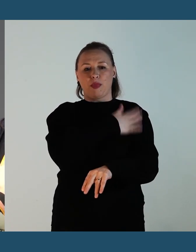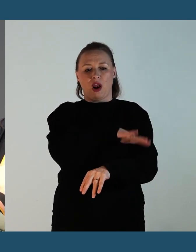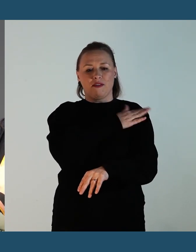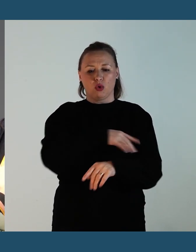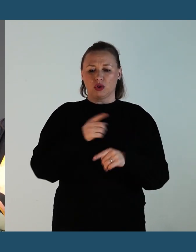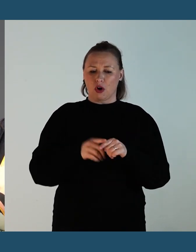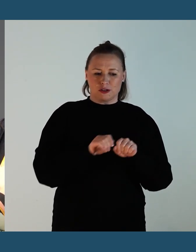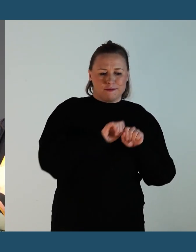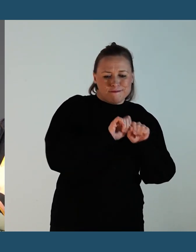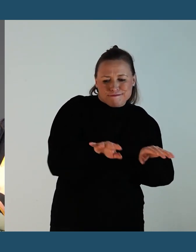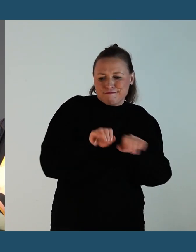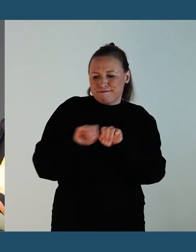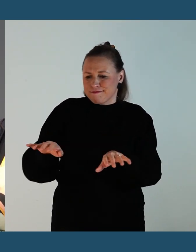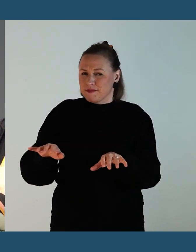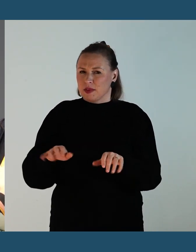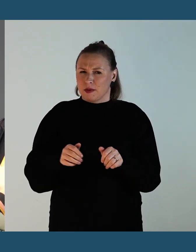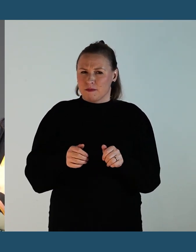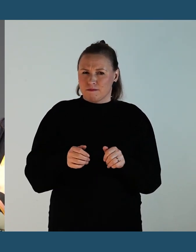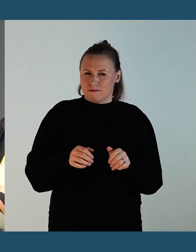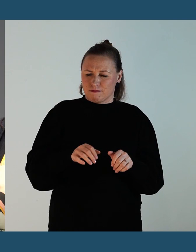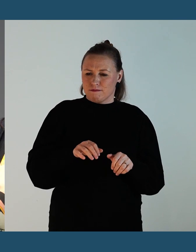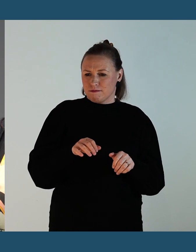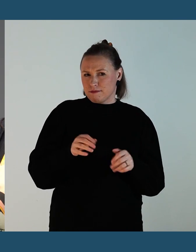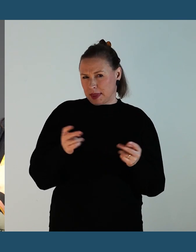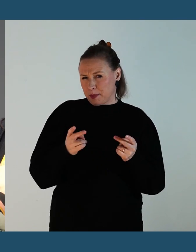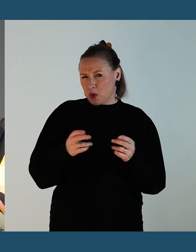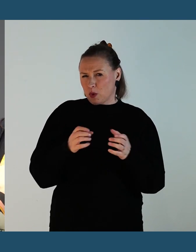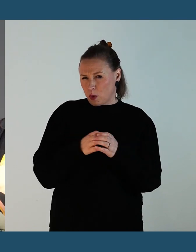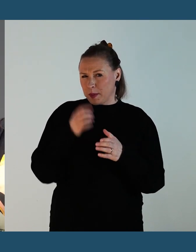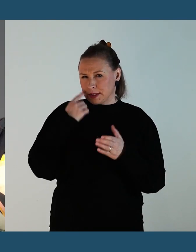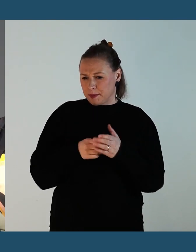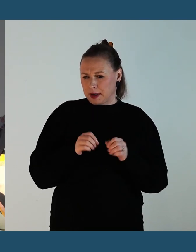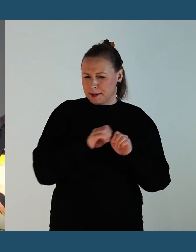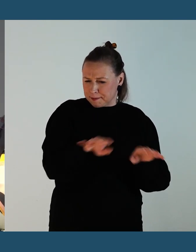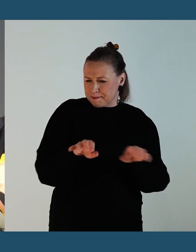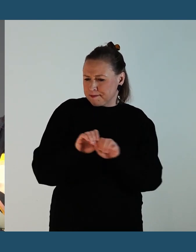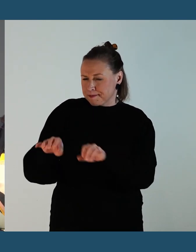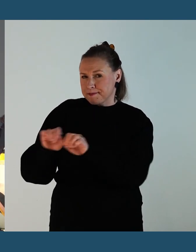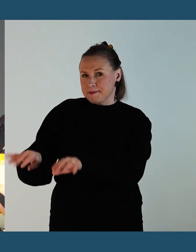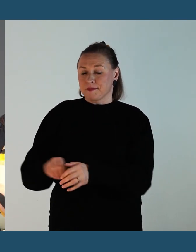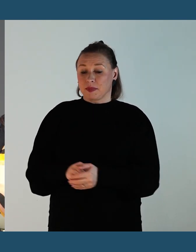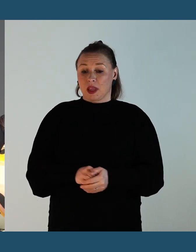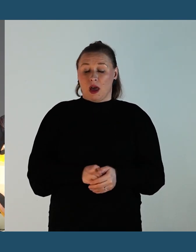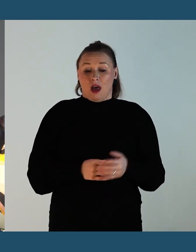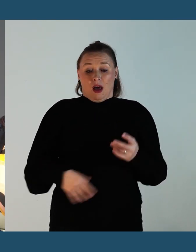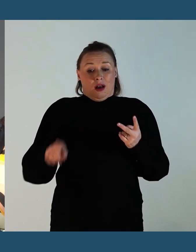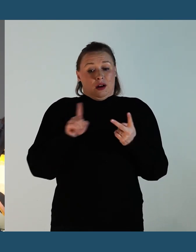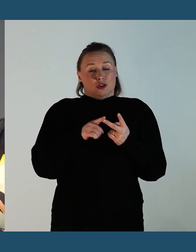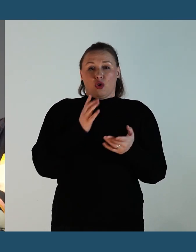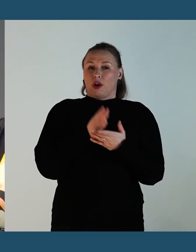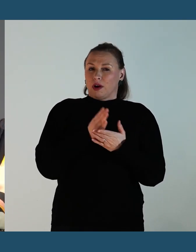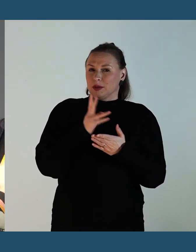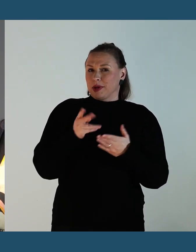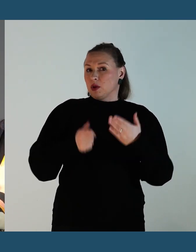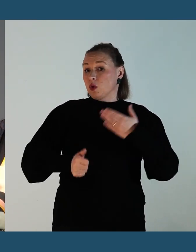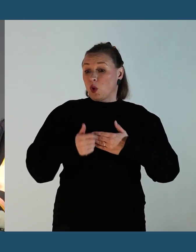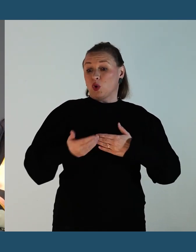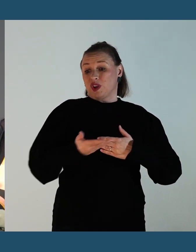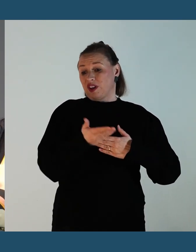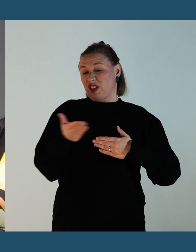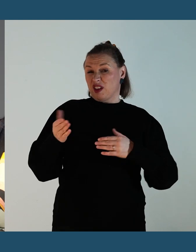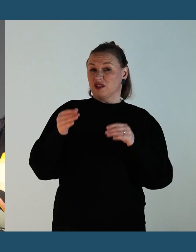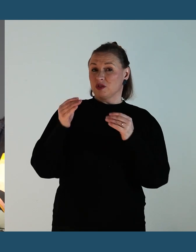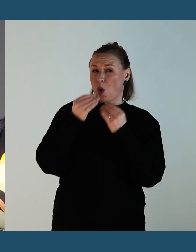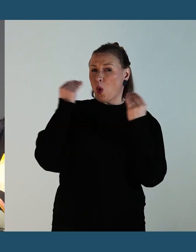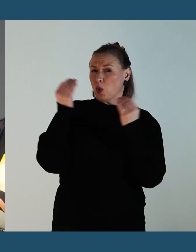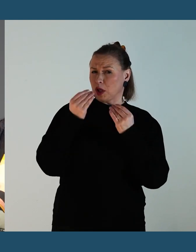sellaisiin ryhmiin. Mutta ehkä sellainen ihan yksi toinen asia on, että ajattelen, että johtajien kouluttaminen moninaisuustyössä